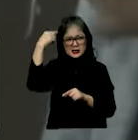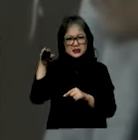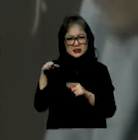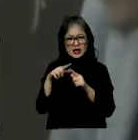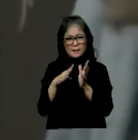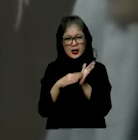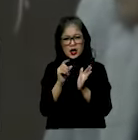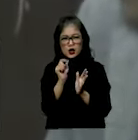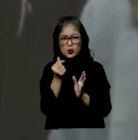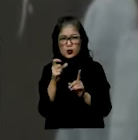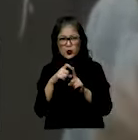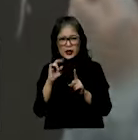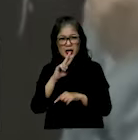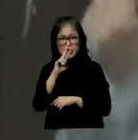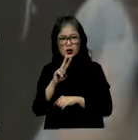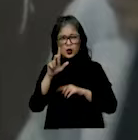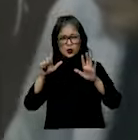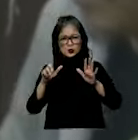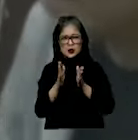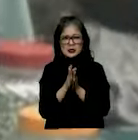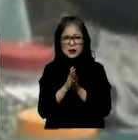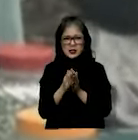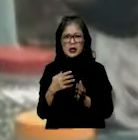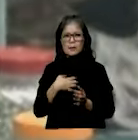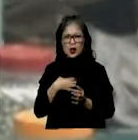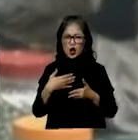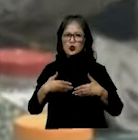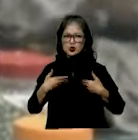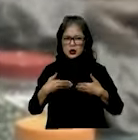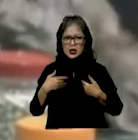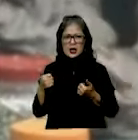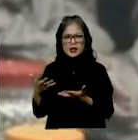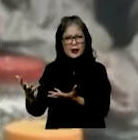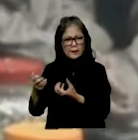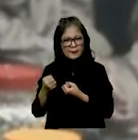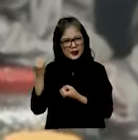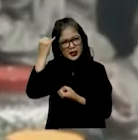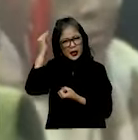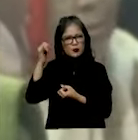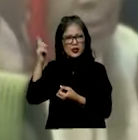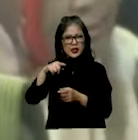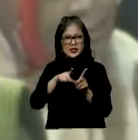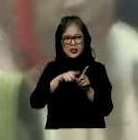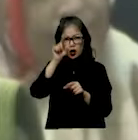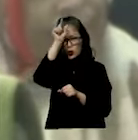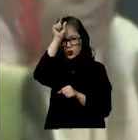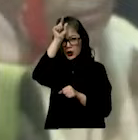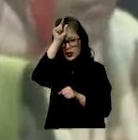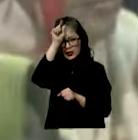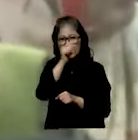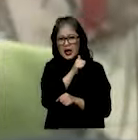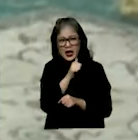kesempatan ini Anis mengaku senang karena dibekali doa oleh Kiai zamrudin menurut Anis